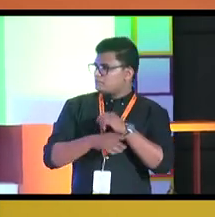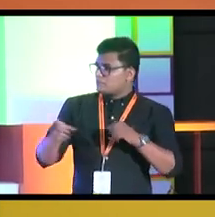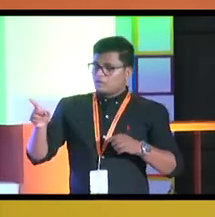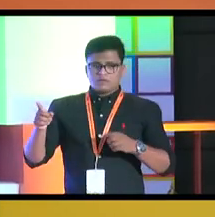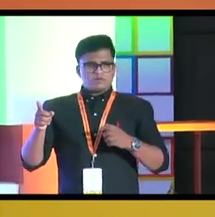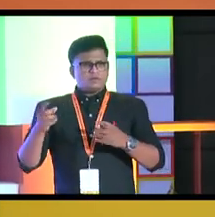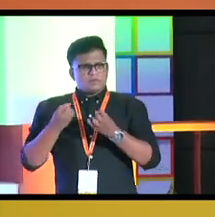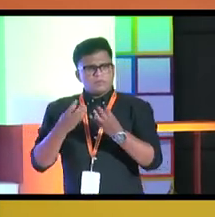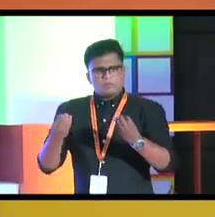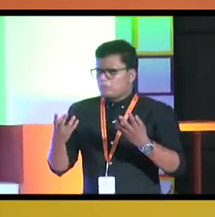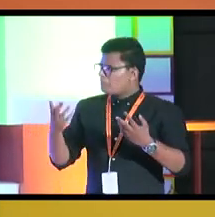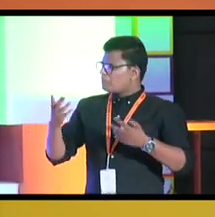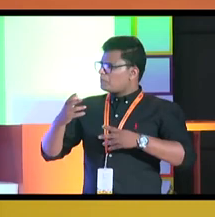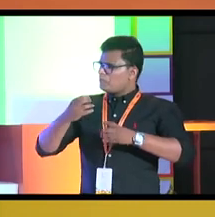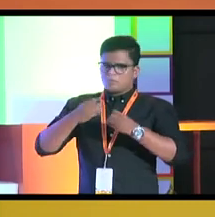को मैं